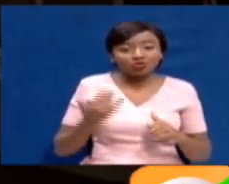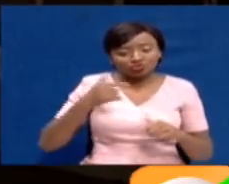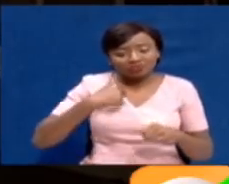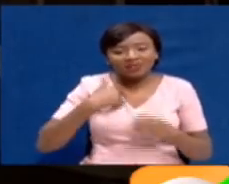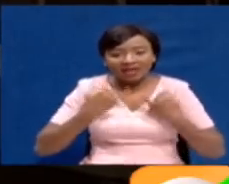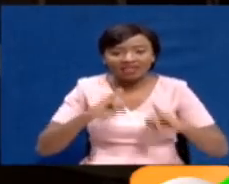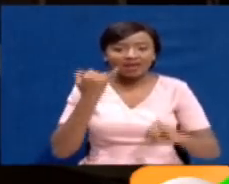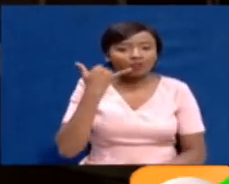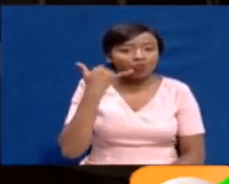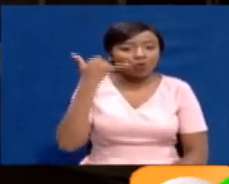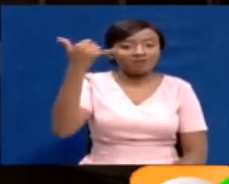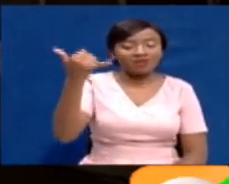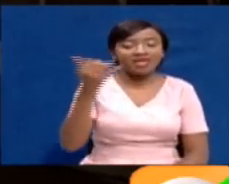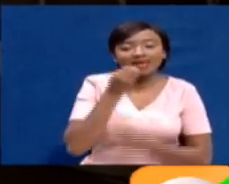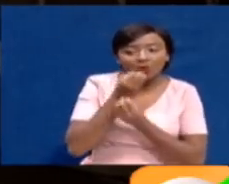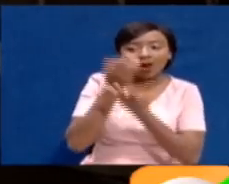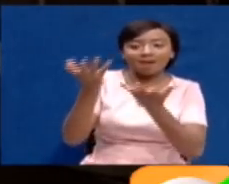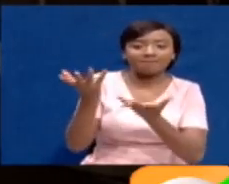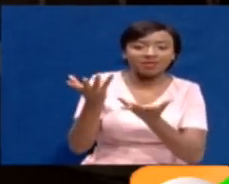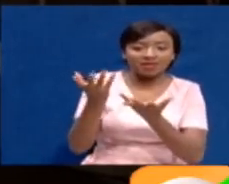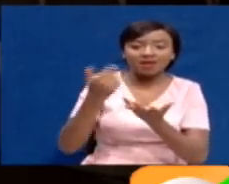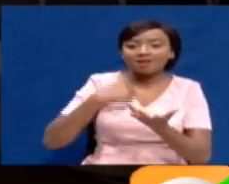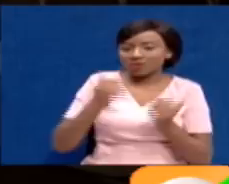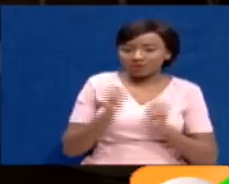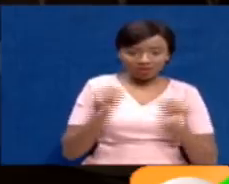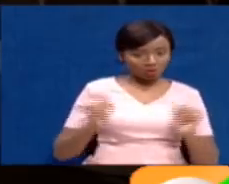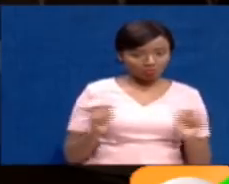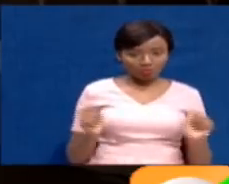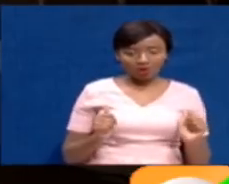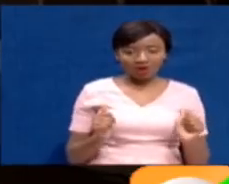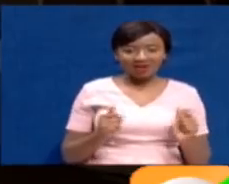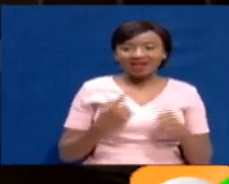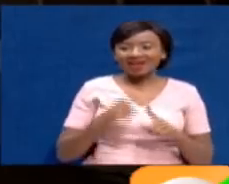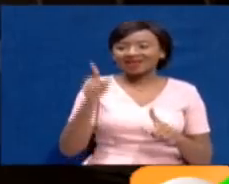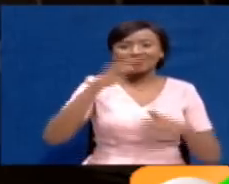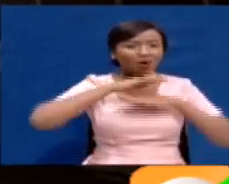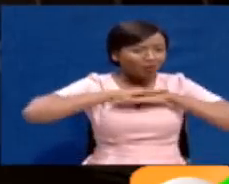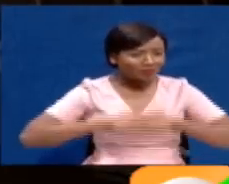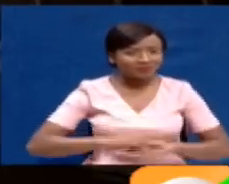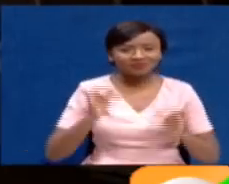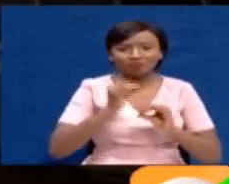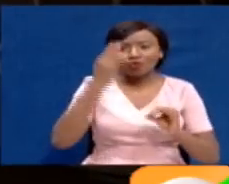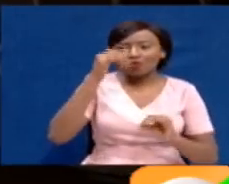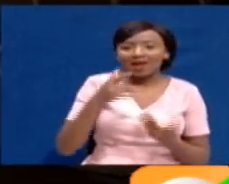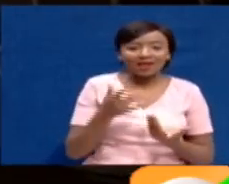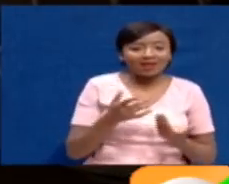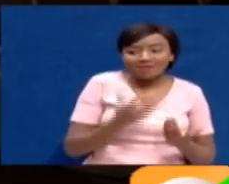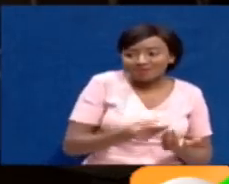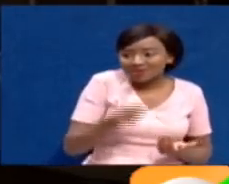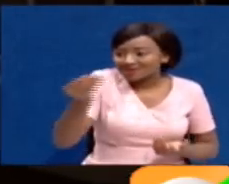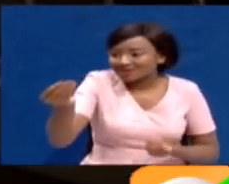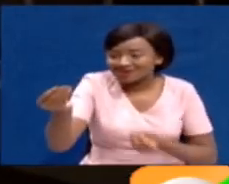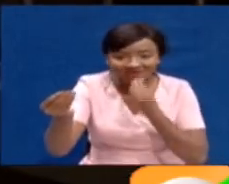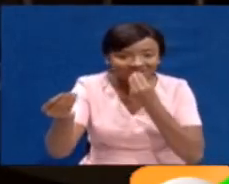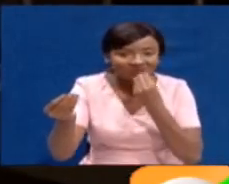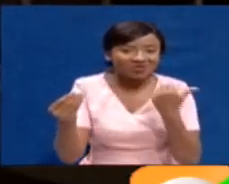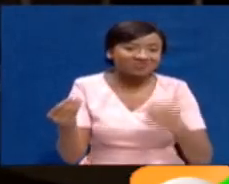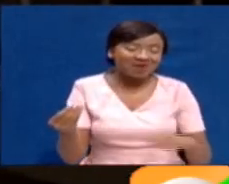nimpiga simu waambiwe mahali niko na kwa sababu gani. Lakini hata hawataridhika kwa sababu mahitaji yenye